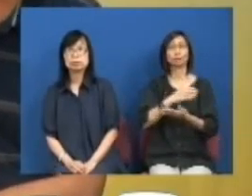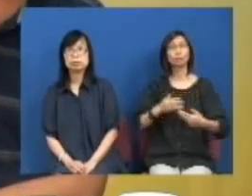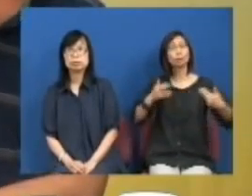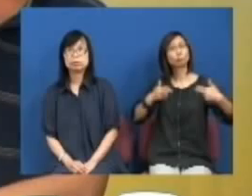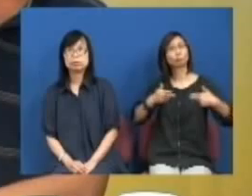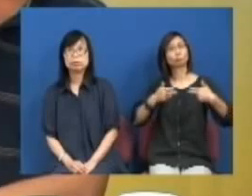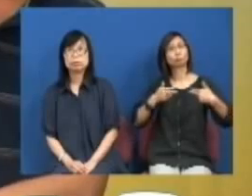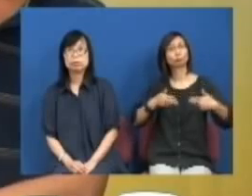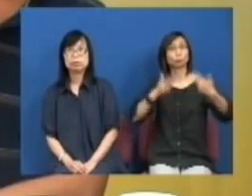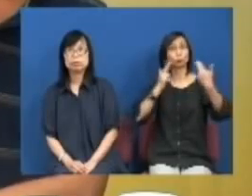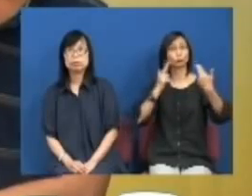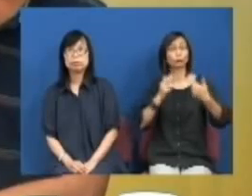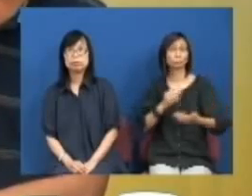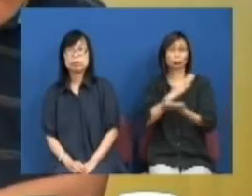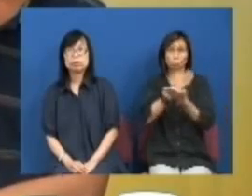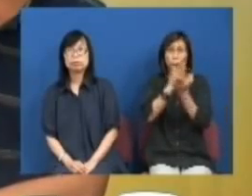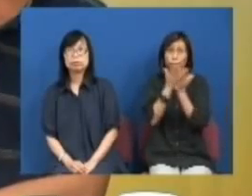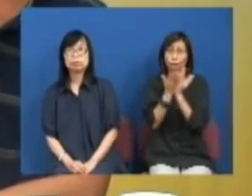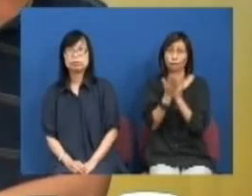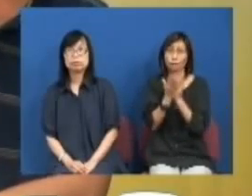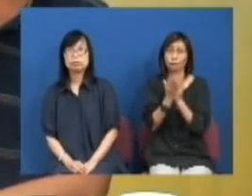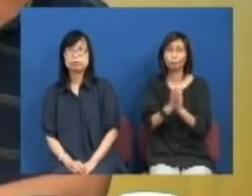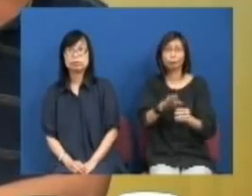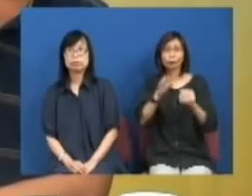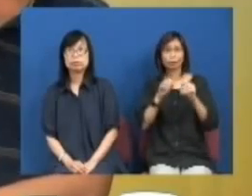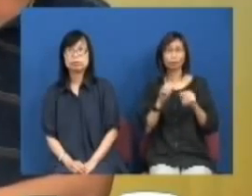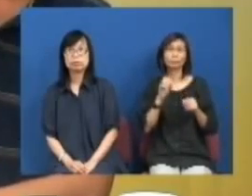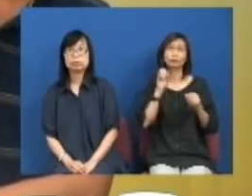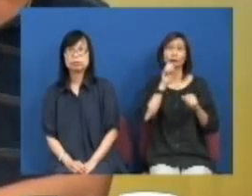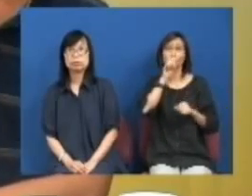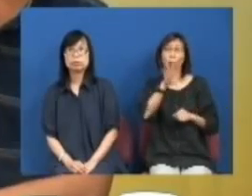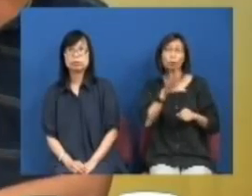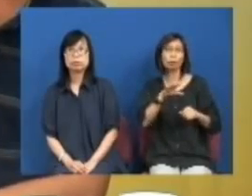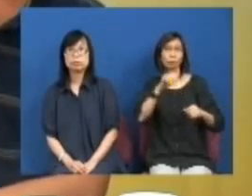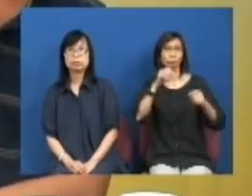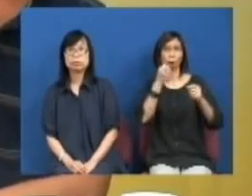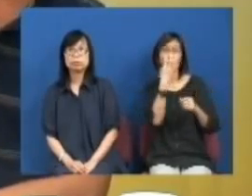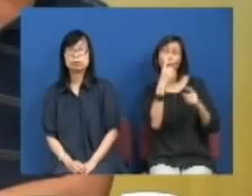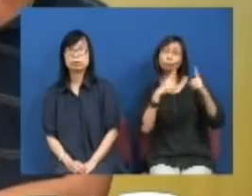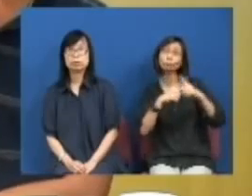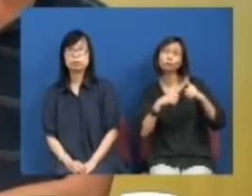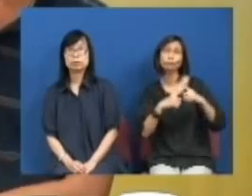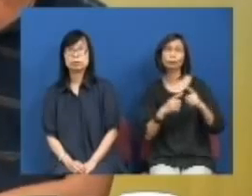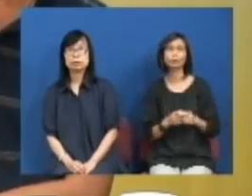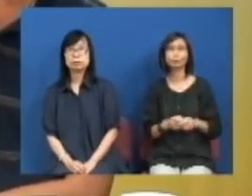媒介警告，即係香港人唔可以即係再關注呢啲事件嘅一啲行